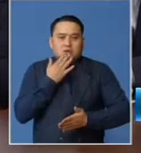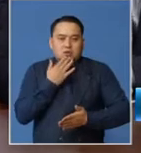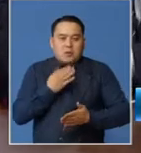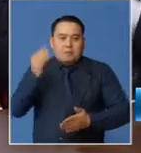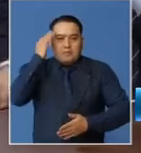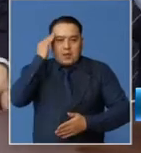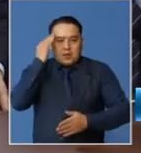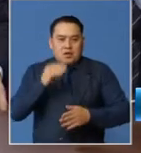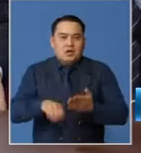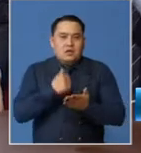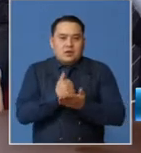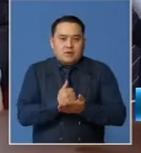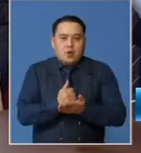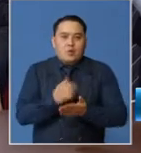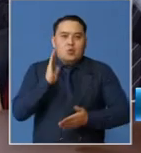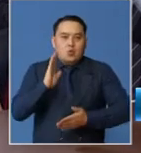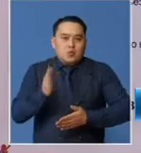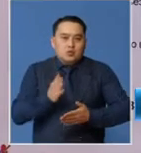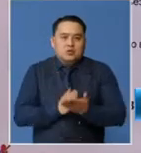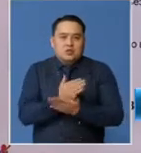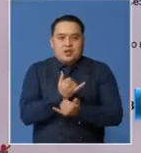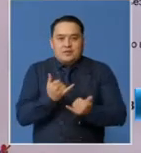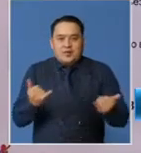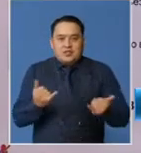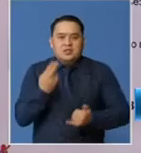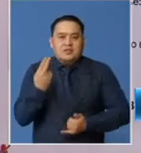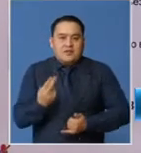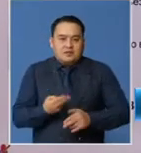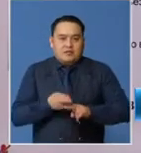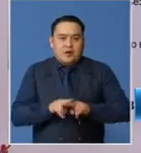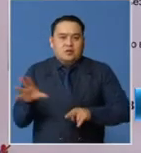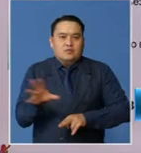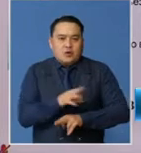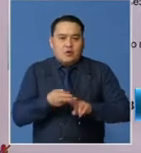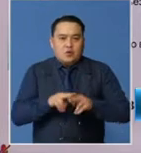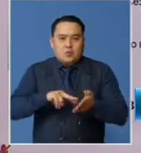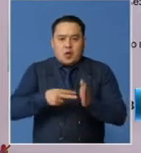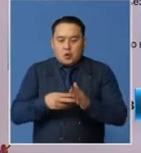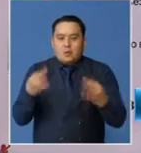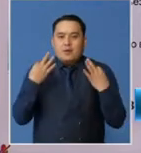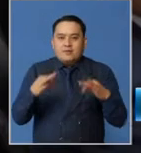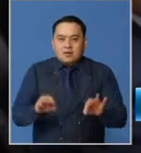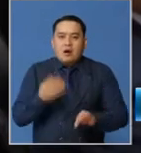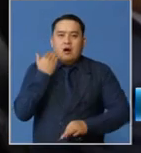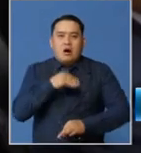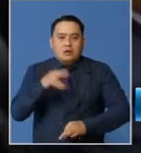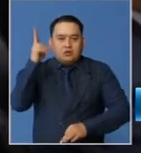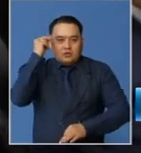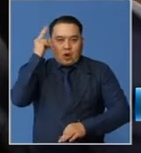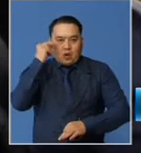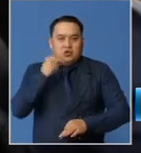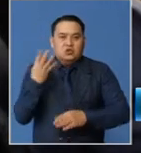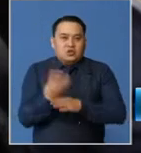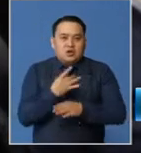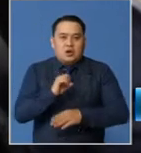иностранцев и другие методы. В основном упор будет на сервис и цифровизацию. Все эти планы позволят повысить количество туристов в 4